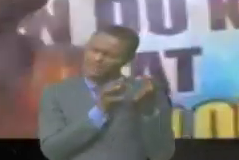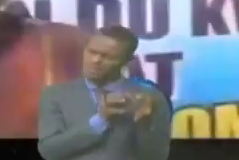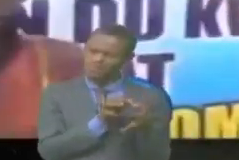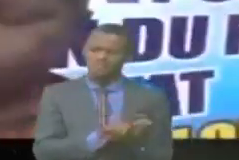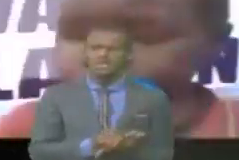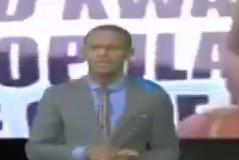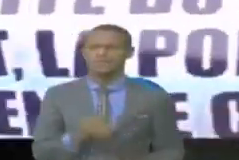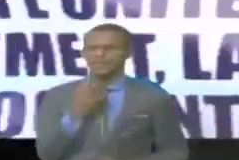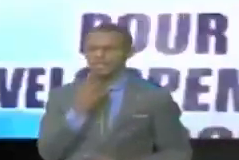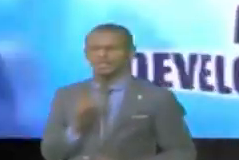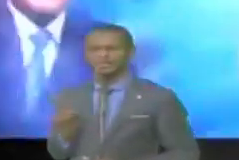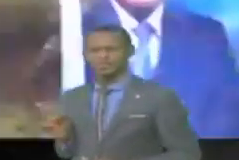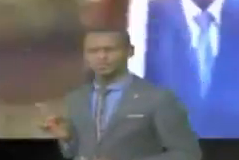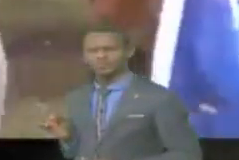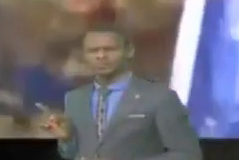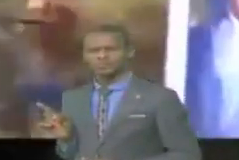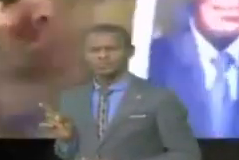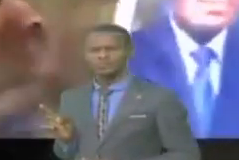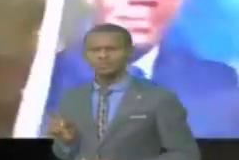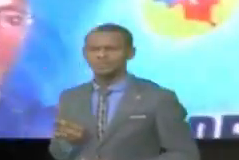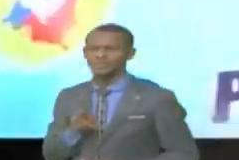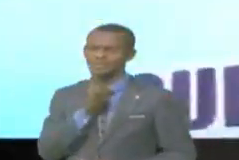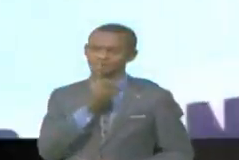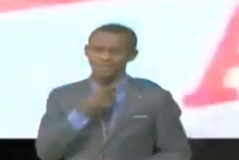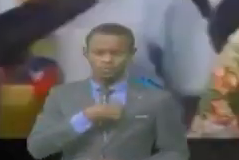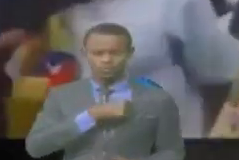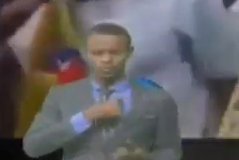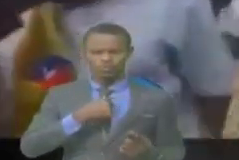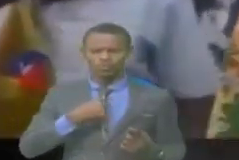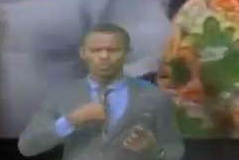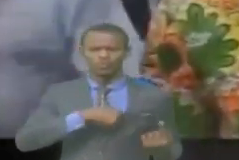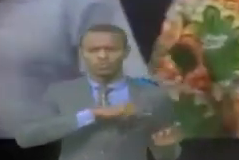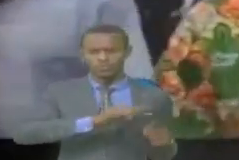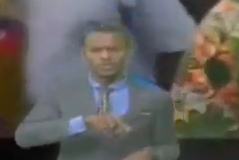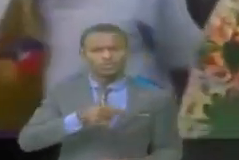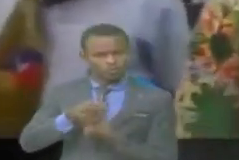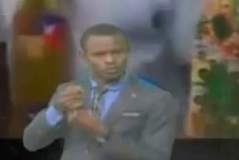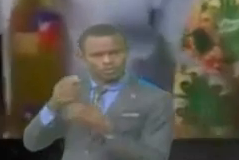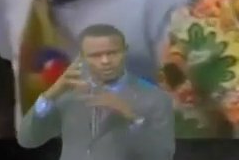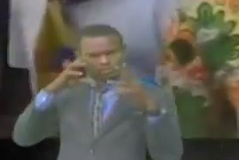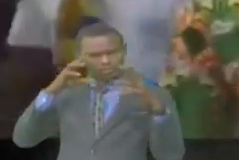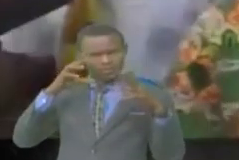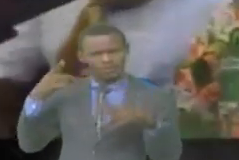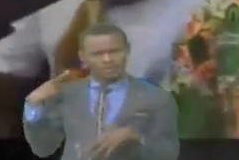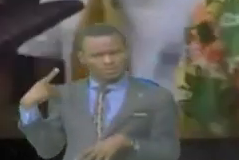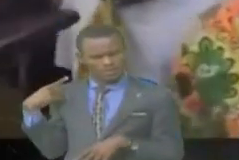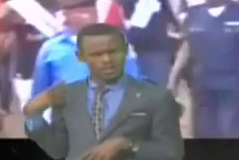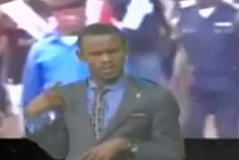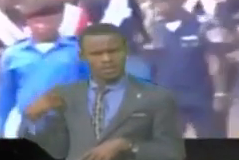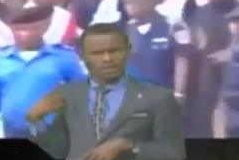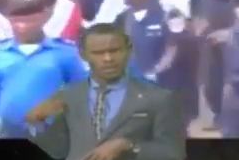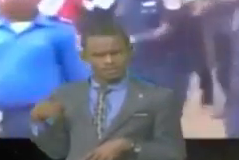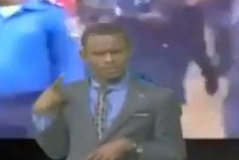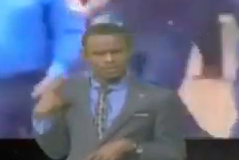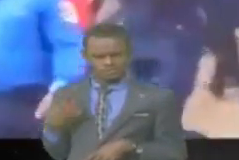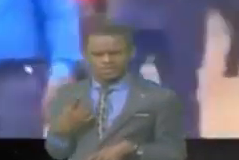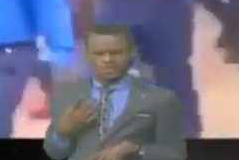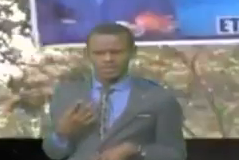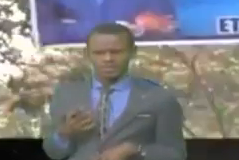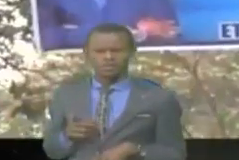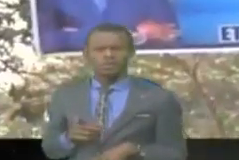Bialousuka Ouattara, l'amour qu'ils ont pour toute l'équipe, tous les cadres du parti. Aujourd'hui, l'État qui que le chef de